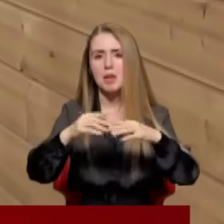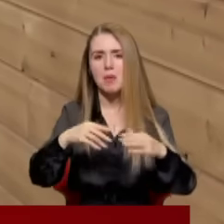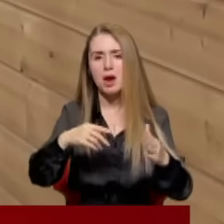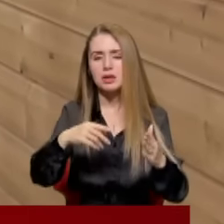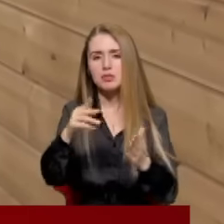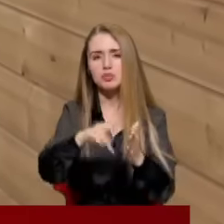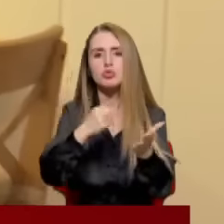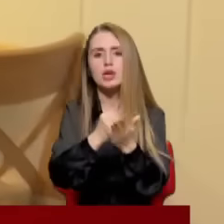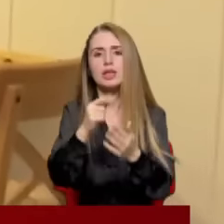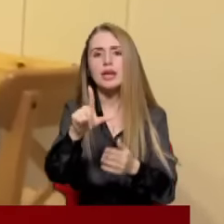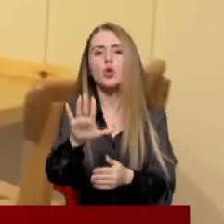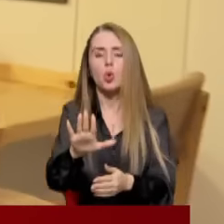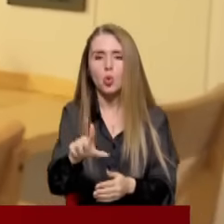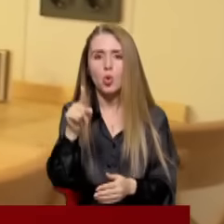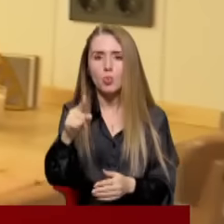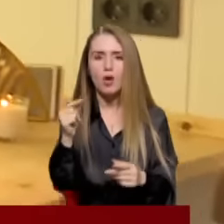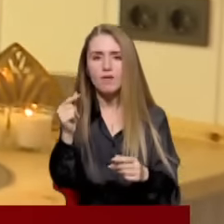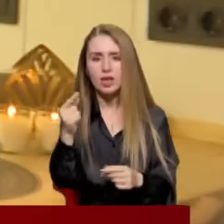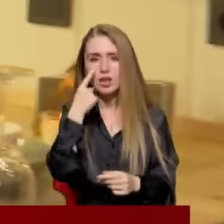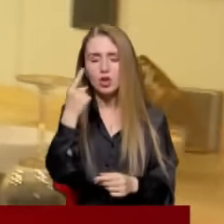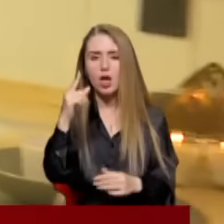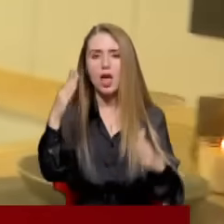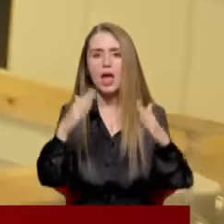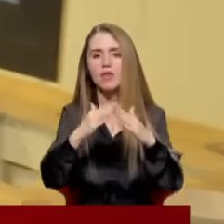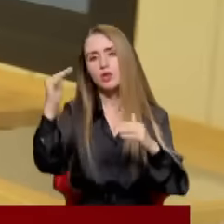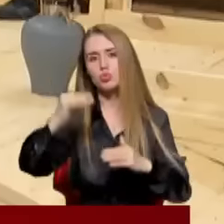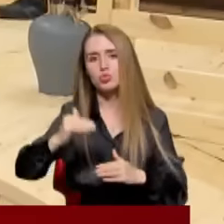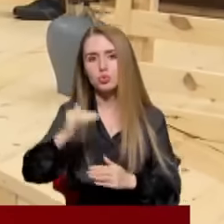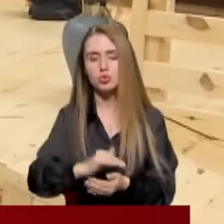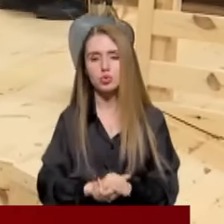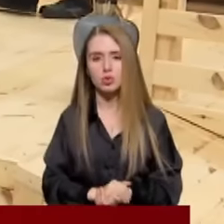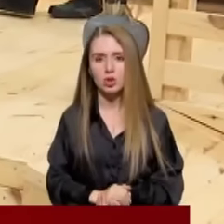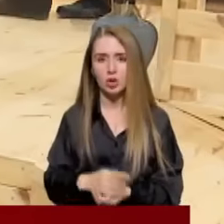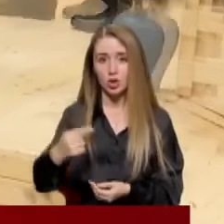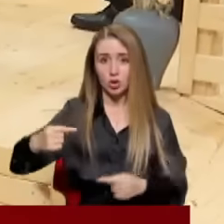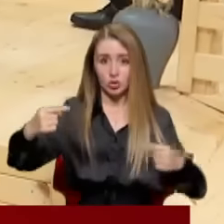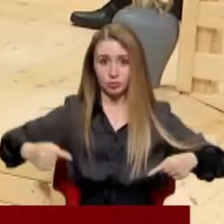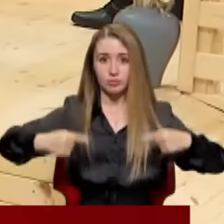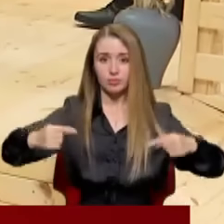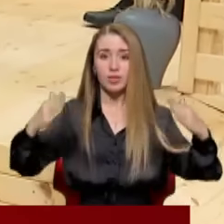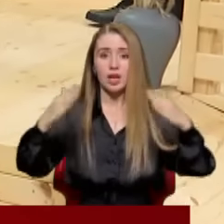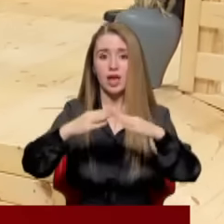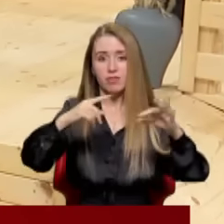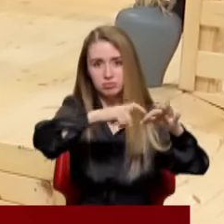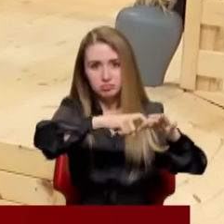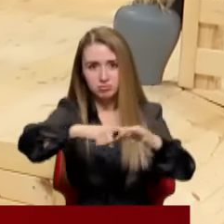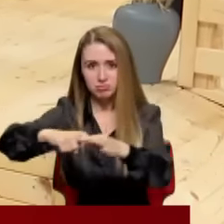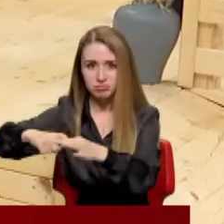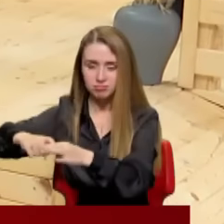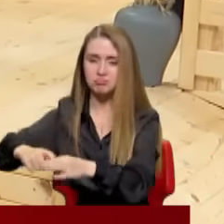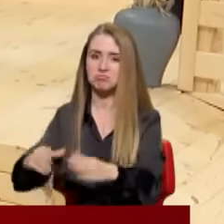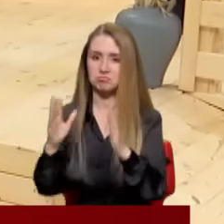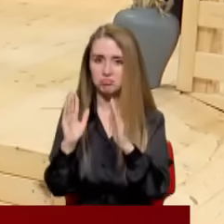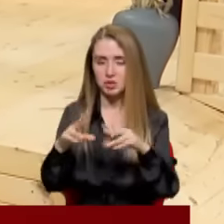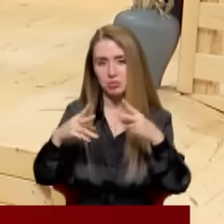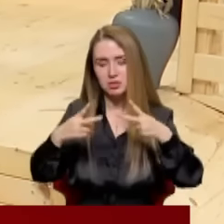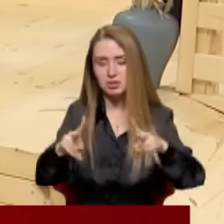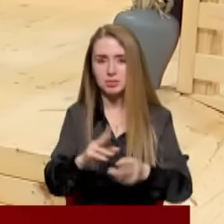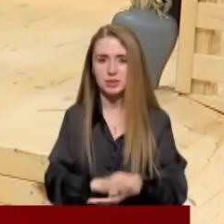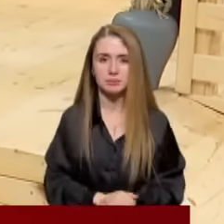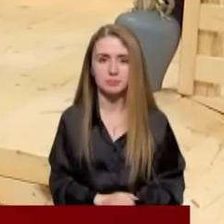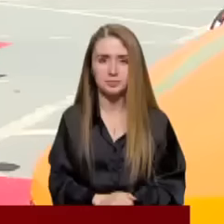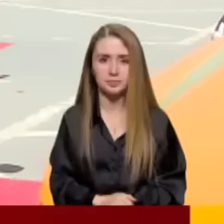bunu kondurabiliyorsunuz. Fiyat aralığı da bir ev almaktan çok daha uyguna geliyor. Yürüyen ev aslında bunlar. Çekici vasıtasıyla arkanıza bağlayıp istediğiniz